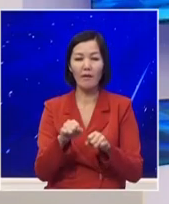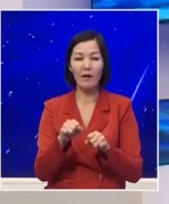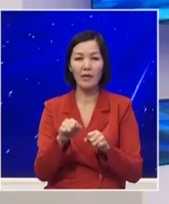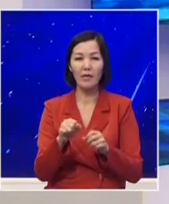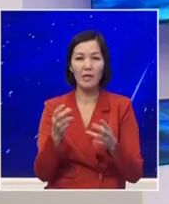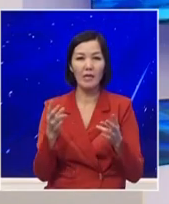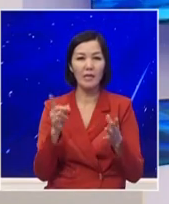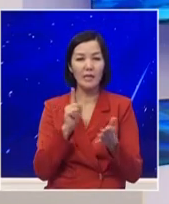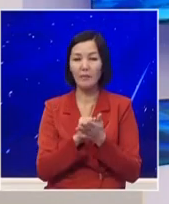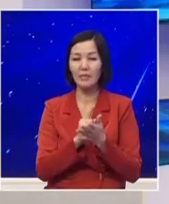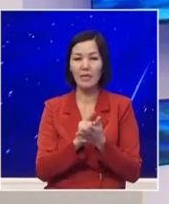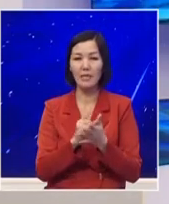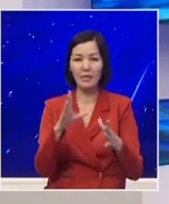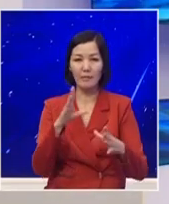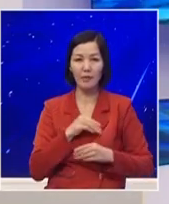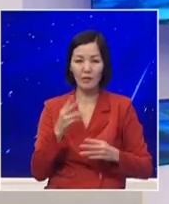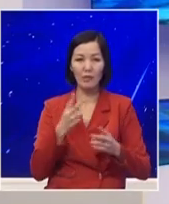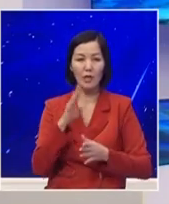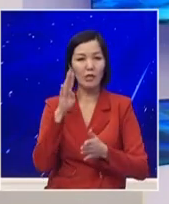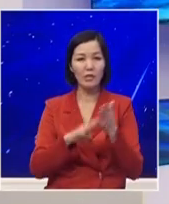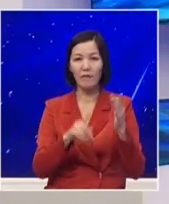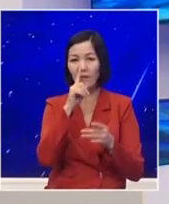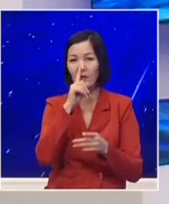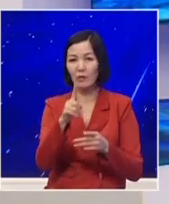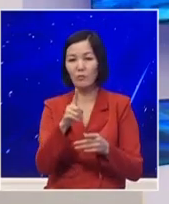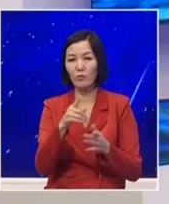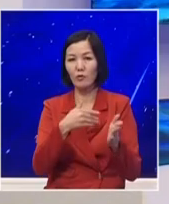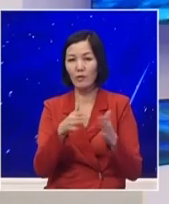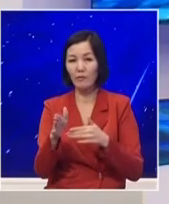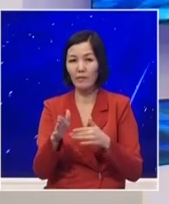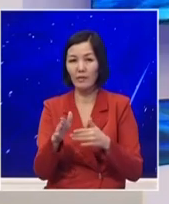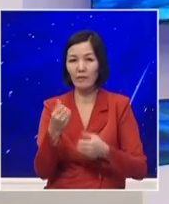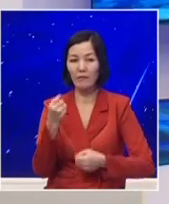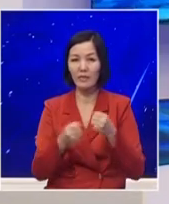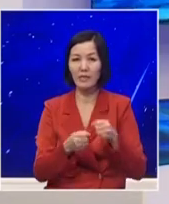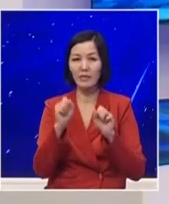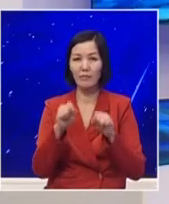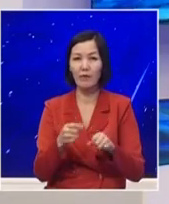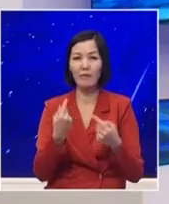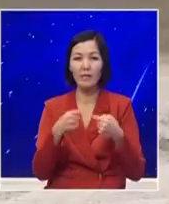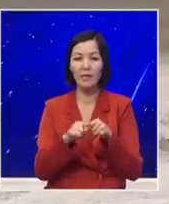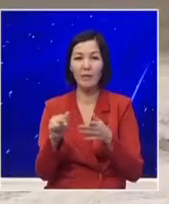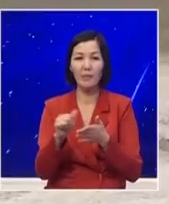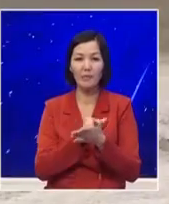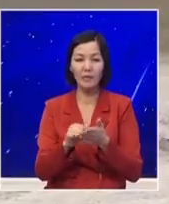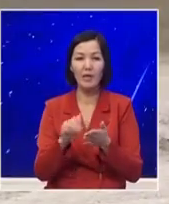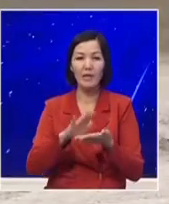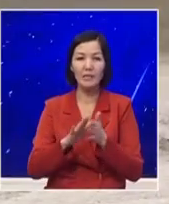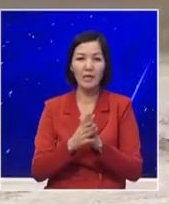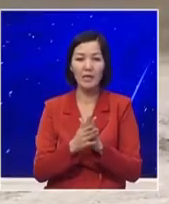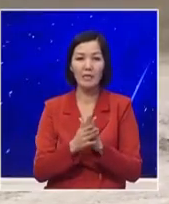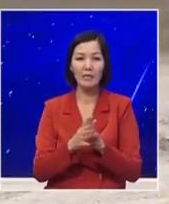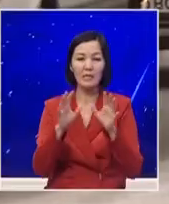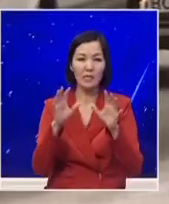государства казахстанских водителей не будут штрафовать за отсутствие водительских прав и техпаспорта. Теперь, согласно нормам